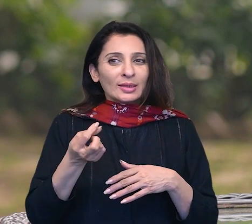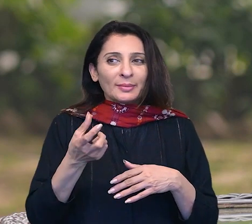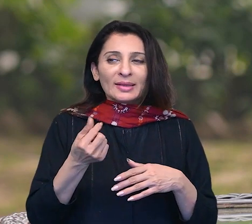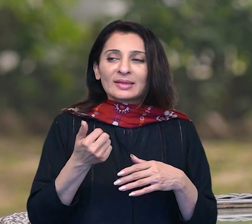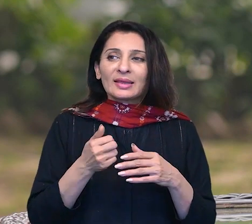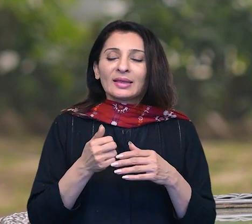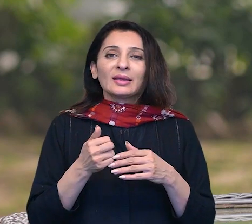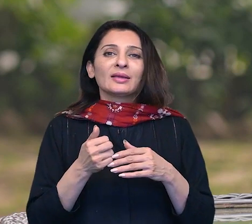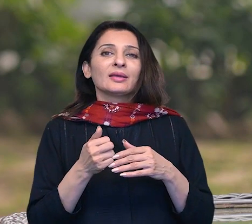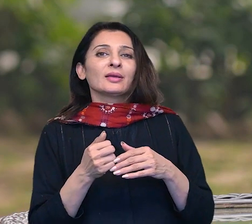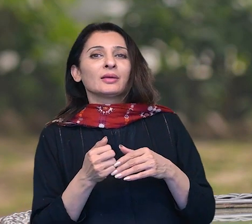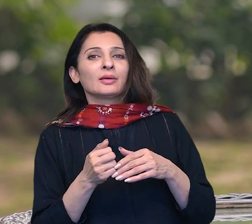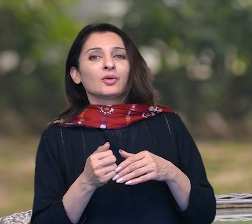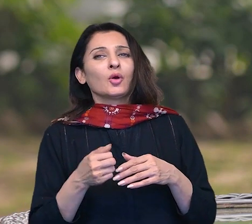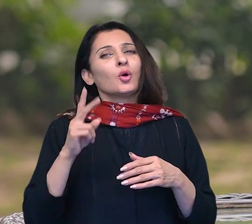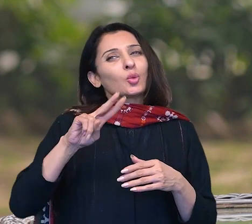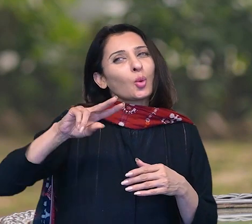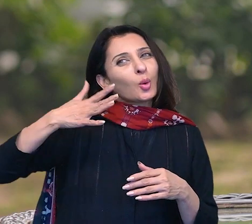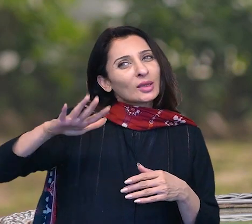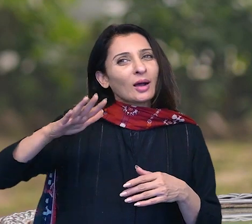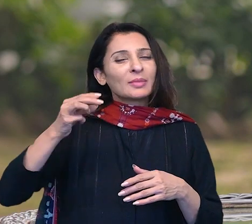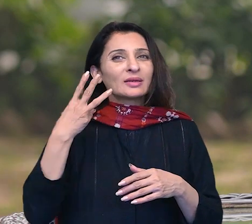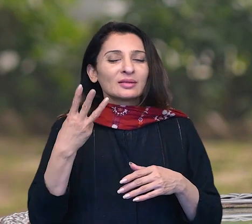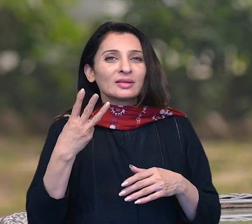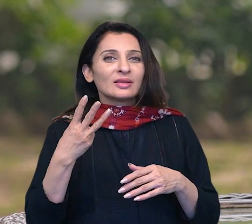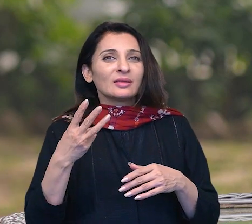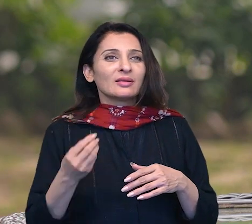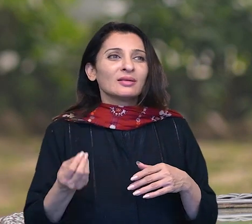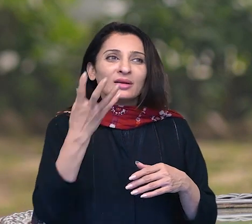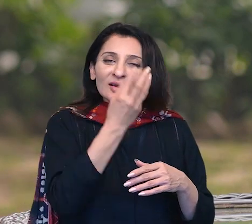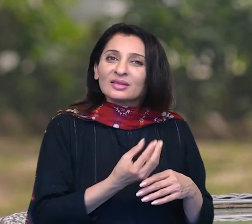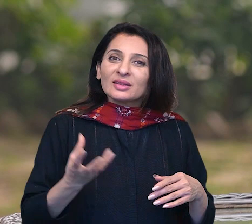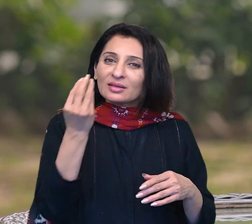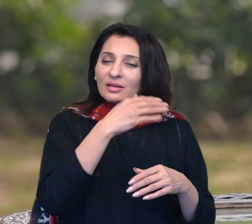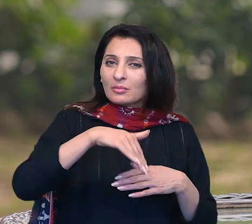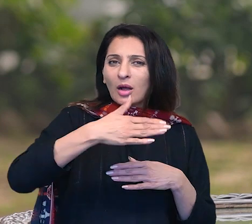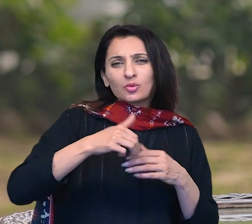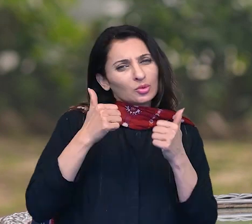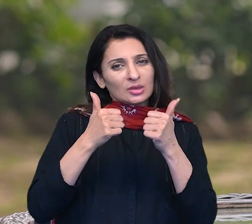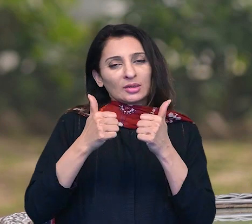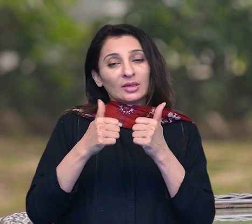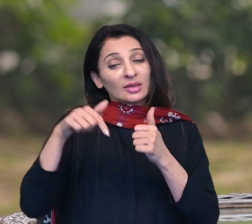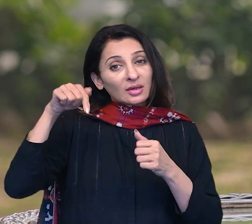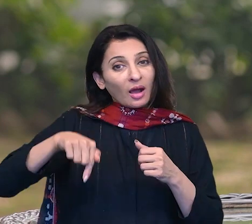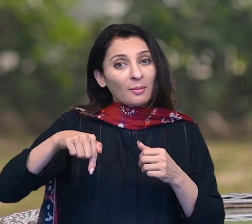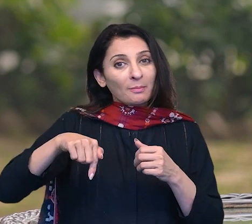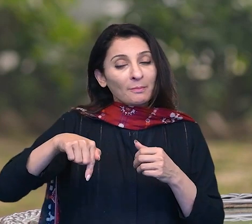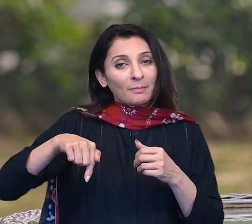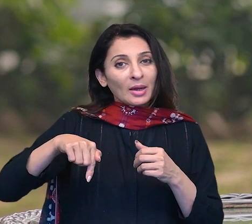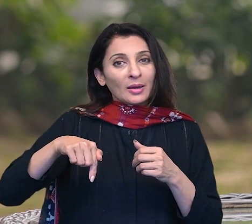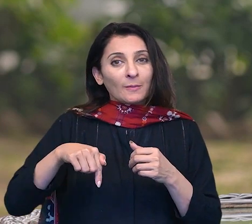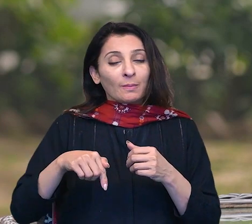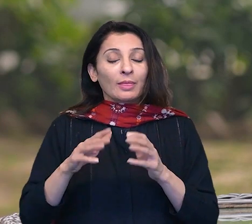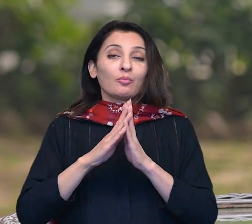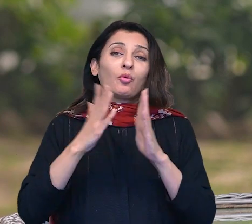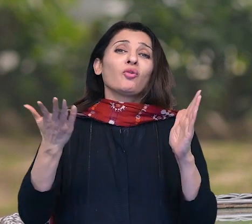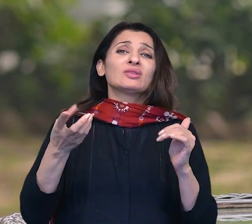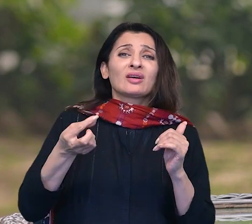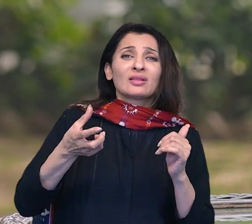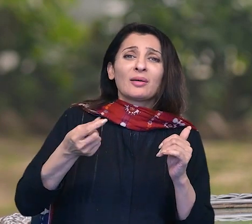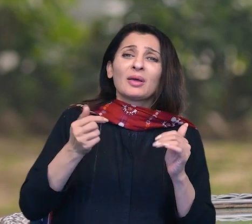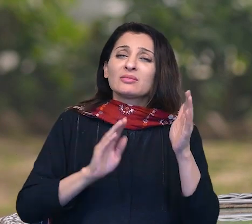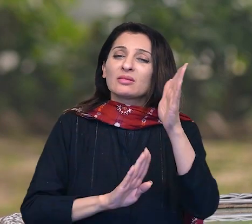कोई रेट्स जो हैं वो 2-3 दिन बाद भी हम पेमेंट करें तो कोई मसला नहीं होता था, लेकिन अब जो है वो